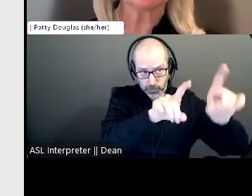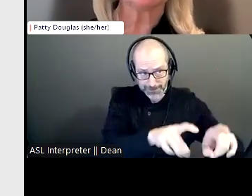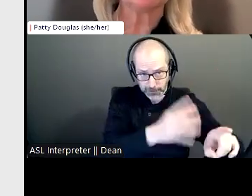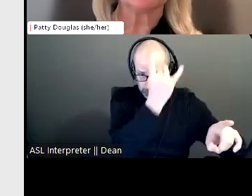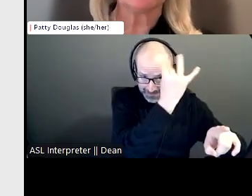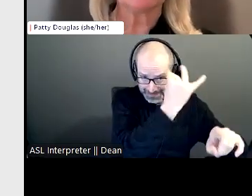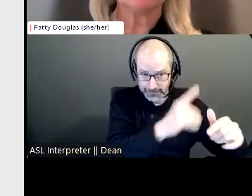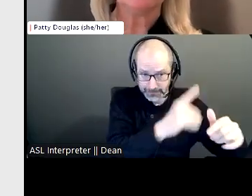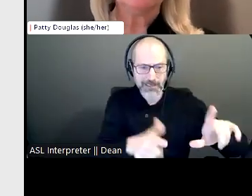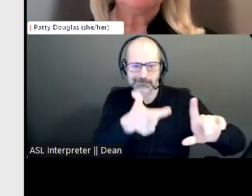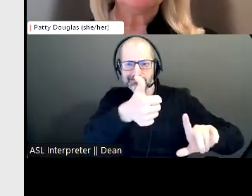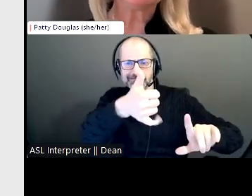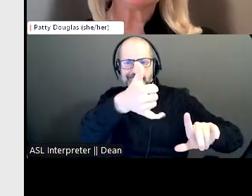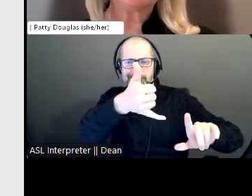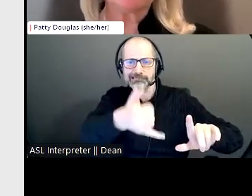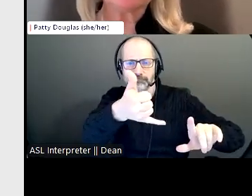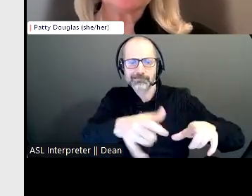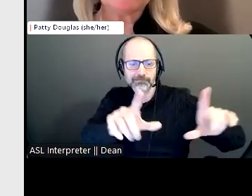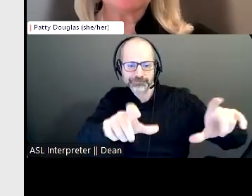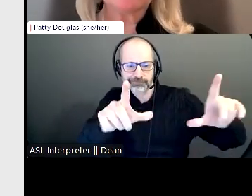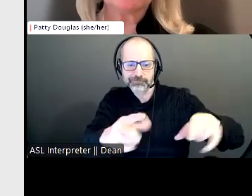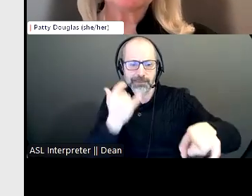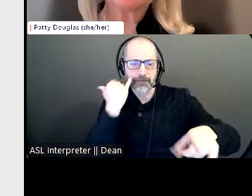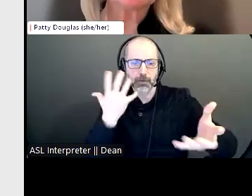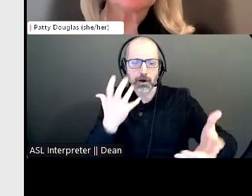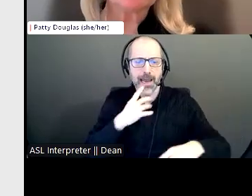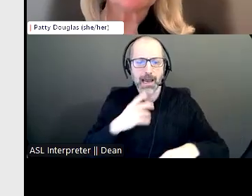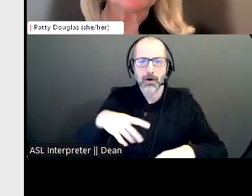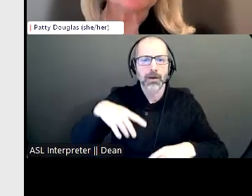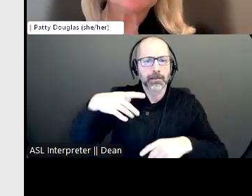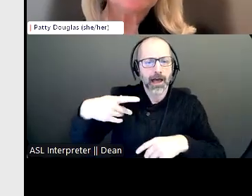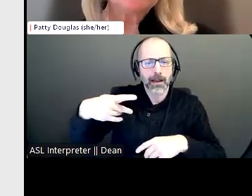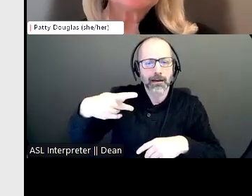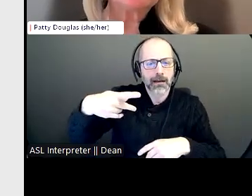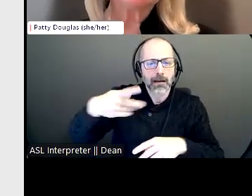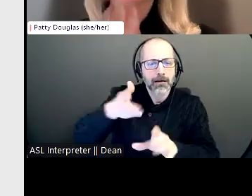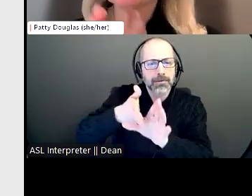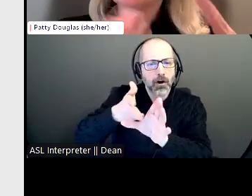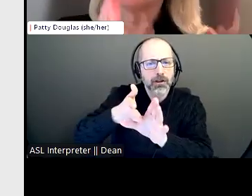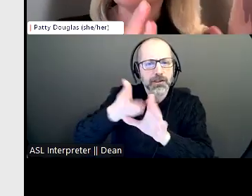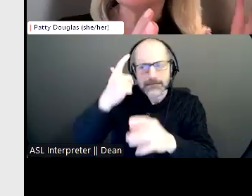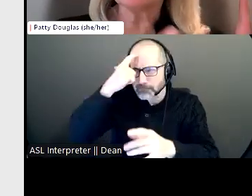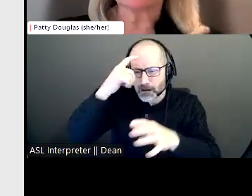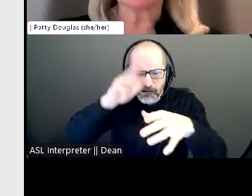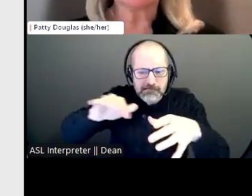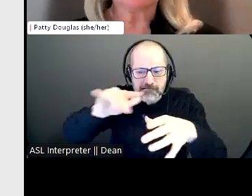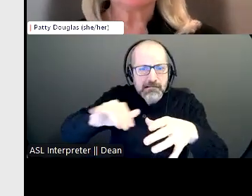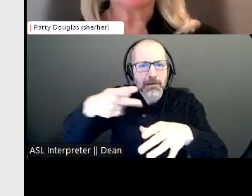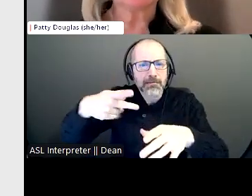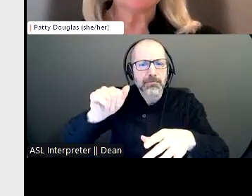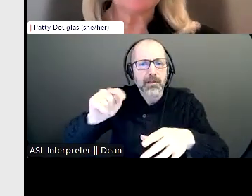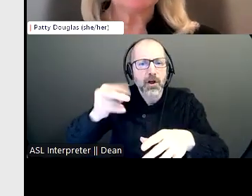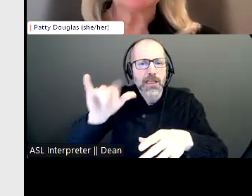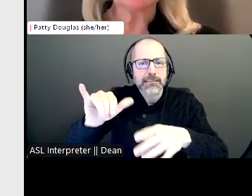auxquelles donc on peut penser. Et je vous invite à prendre une capture écran. Donc, comment le paradigme de la pathologie